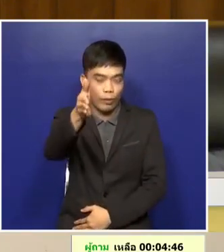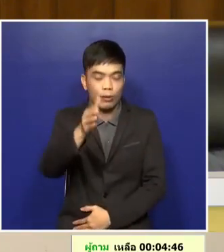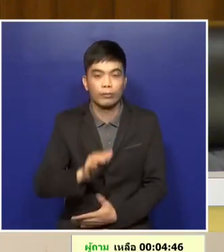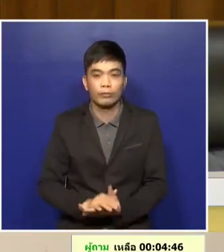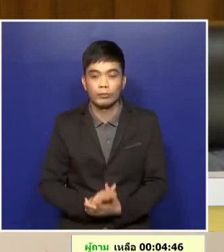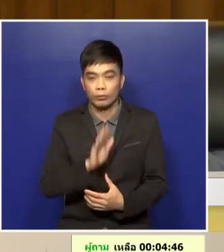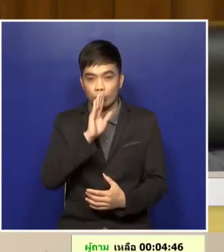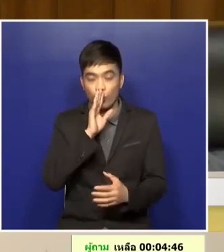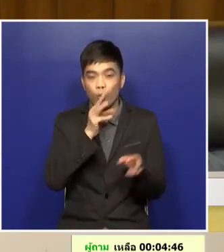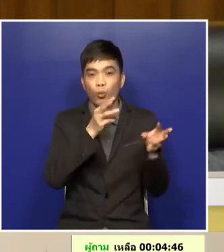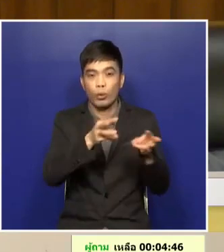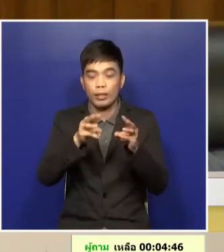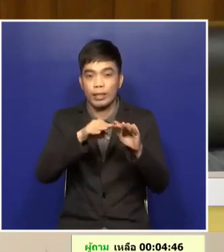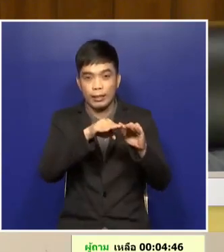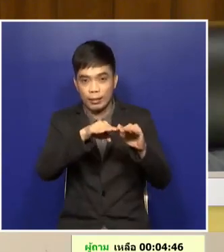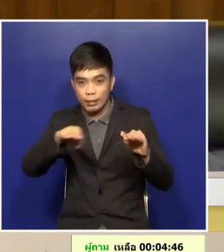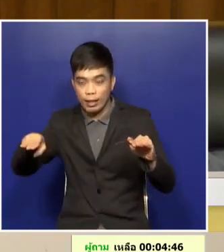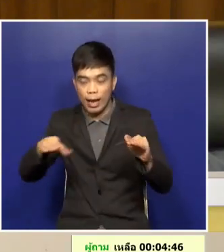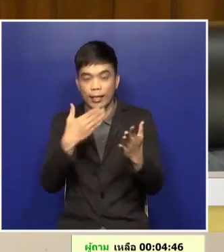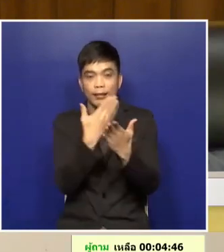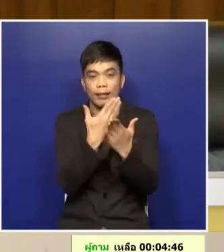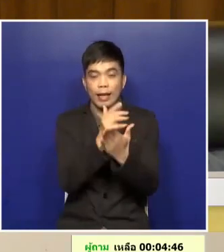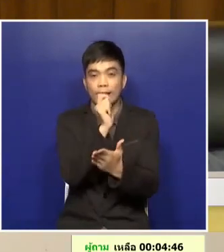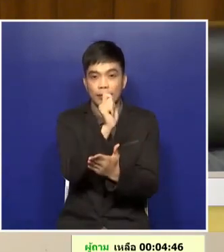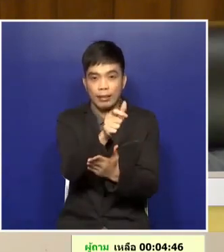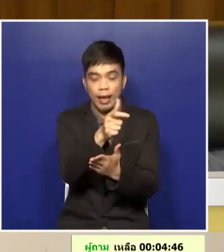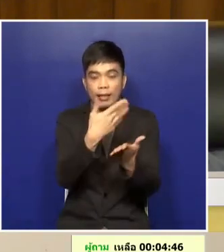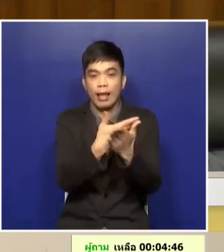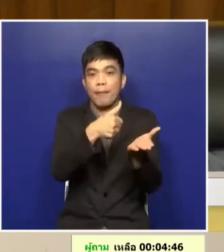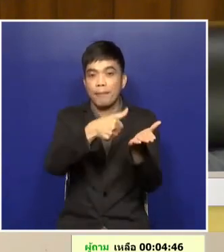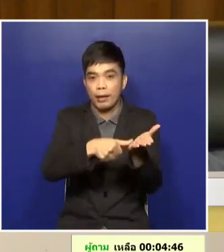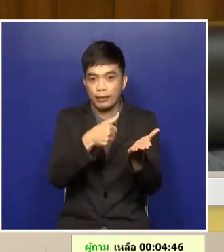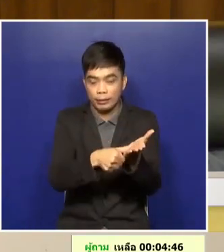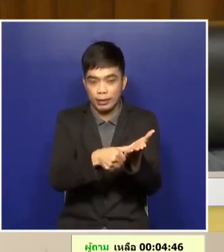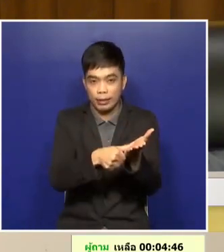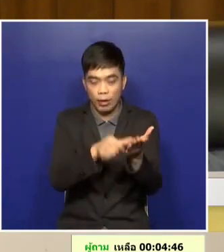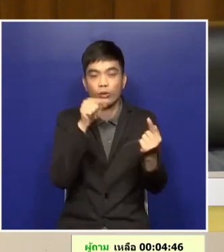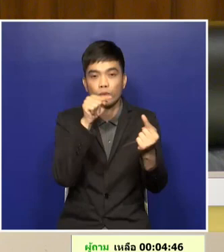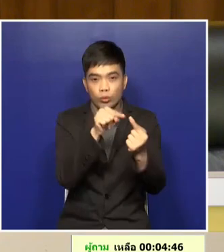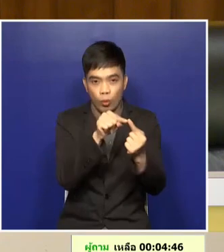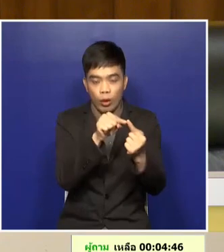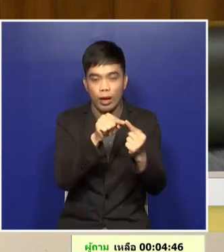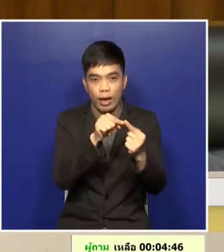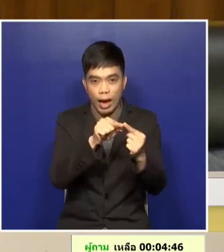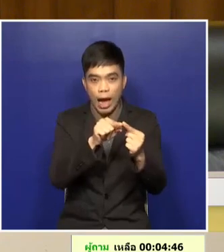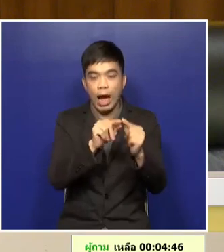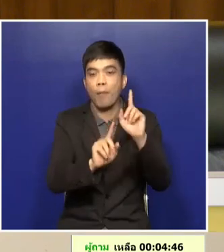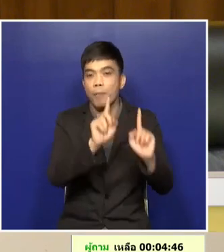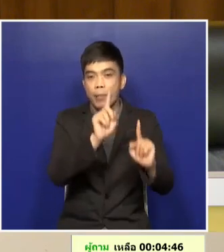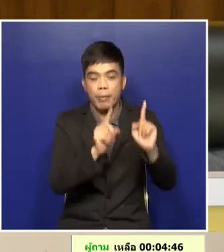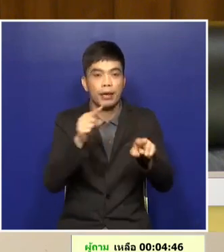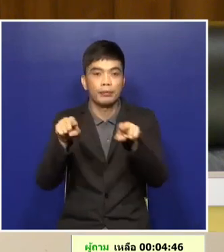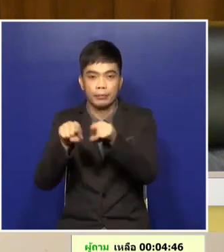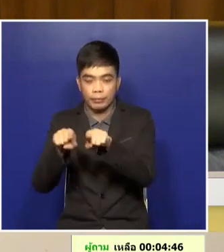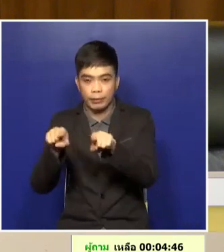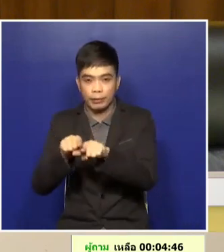ของเกณฑ์การเสียภาษีเงินได้นั้นก็จะเป็นอีกเกณฑ์หนึ่งในการที่จะเข้าถึงในเรื่องของการให้สิทธิประโยชน์ต่างๆใน